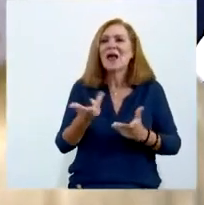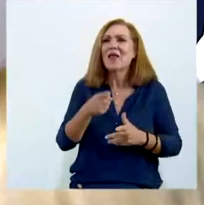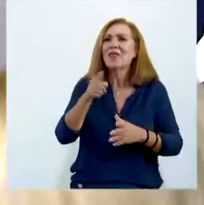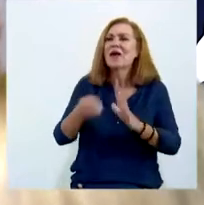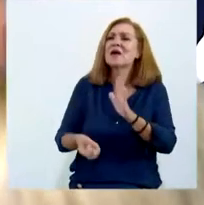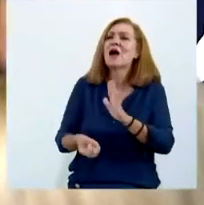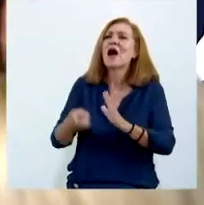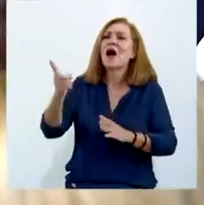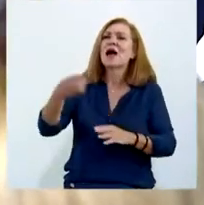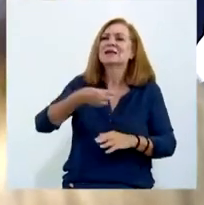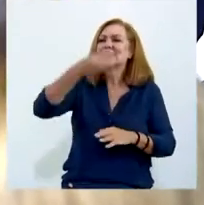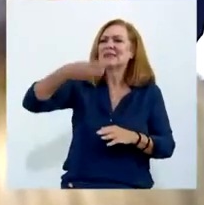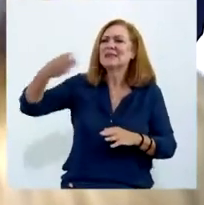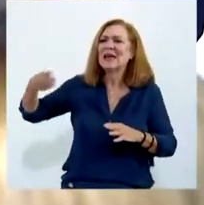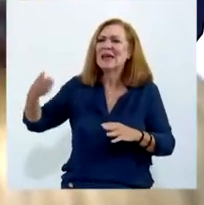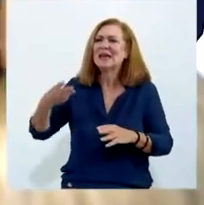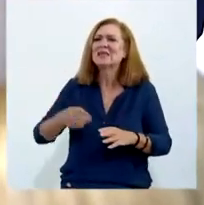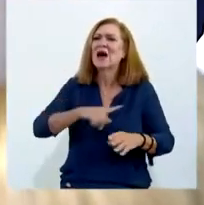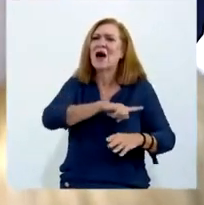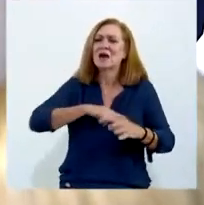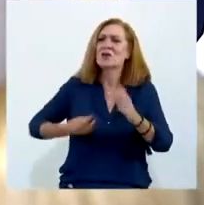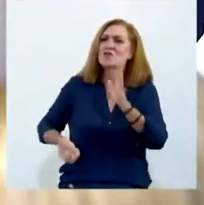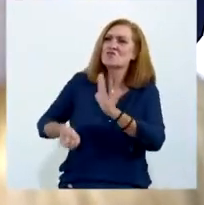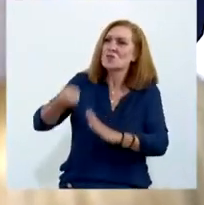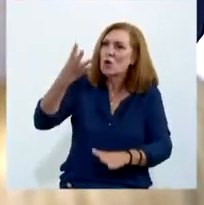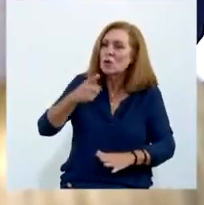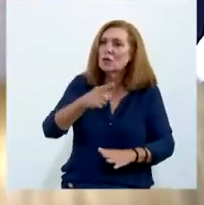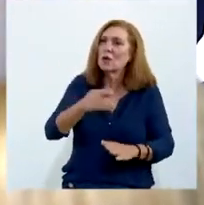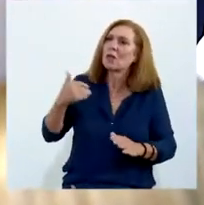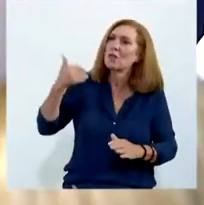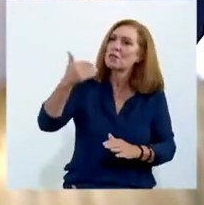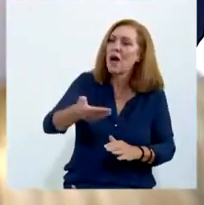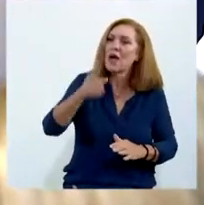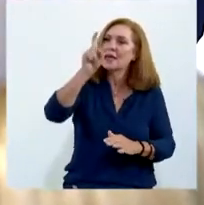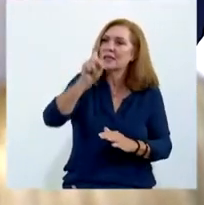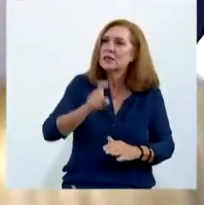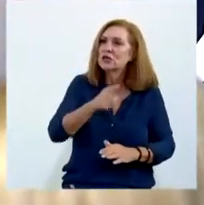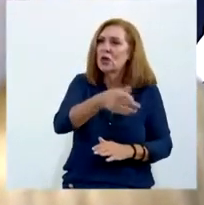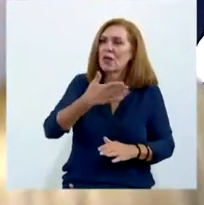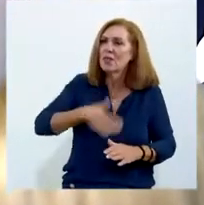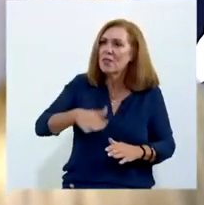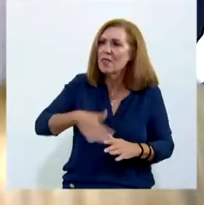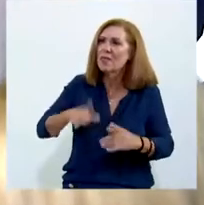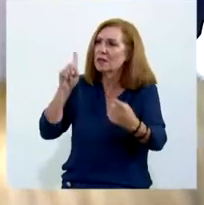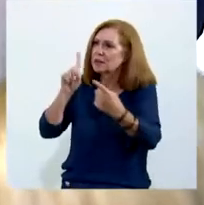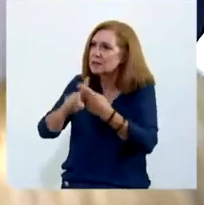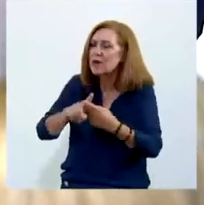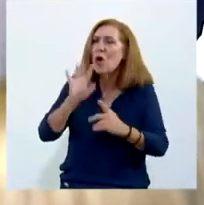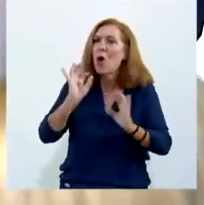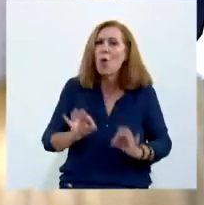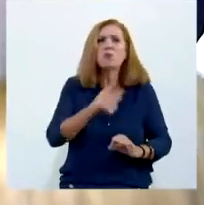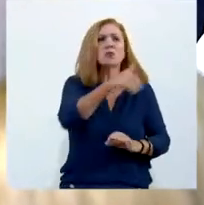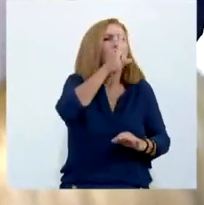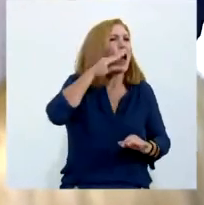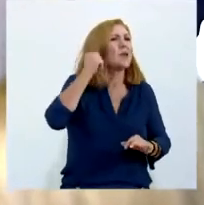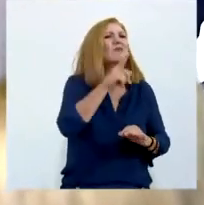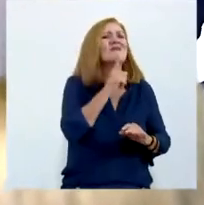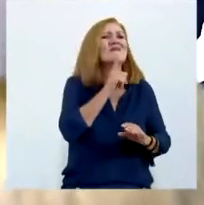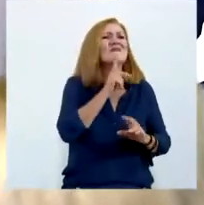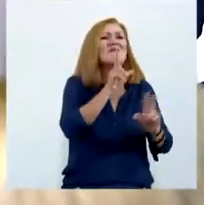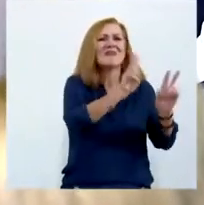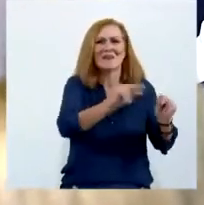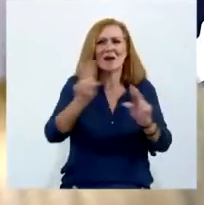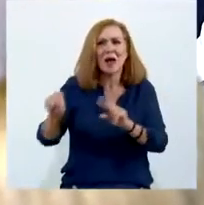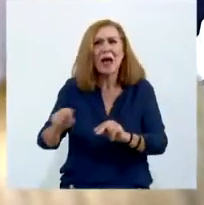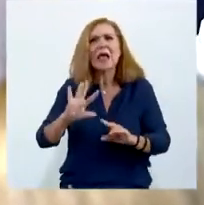του ΣΥΡΙΖΑ να τον συναντήσετε, να επιδιώξετε συνάντηση μαζί του, όπως κάνετε και με τον κύριο Ανδρουλάκη, το θεωρείτε χαμένο